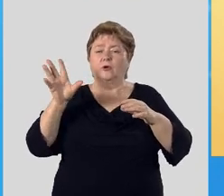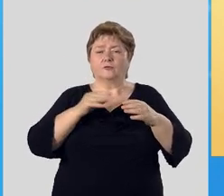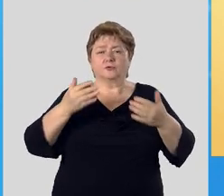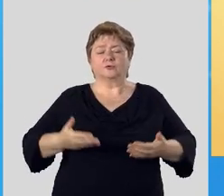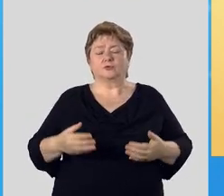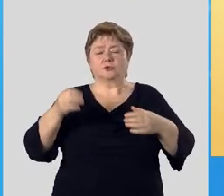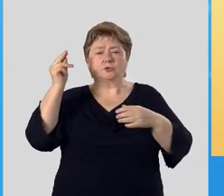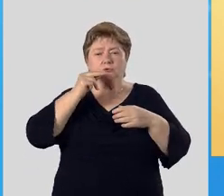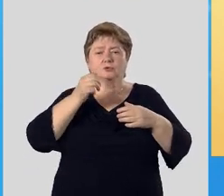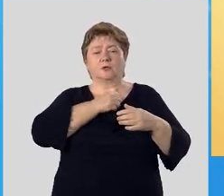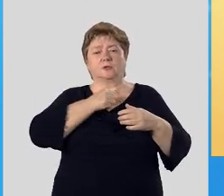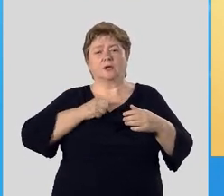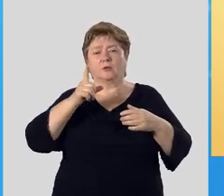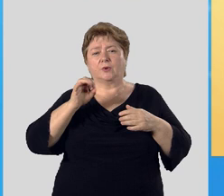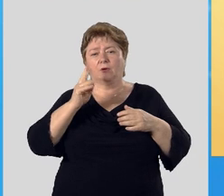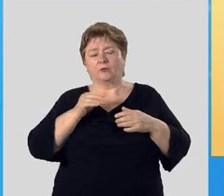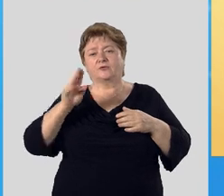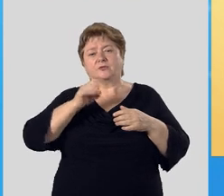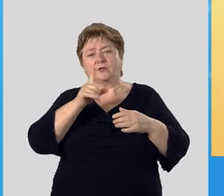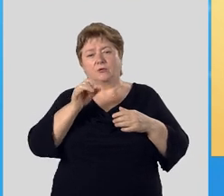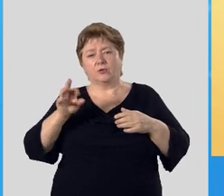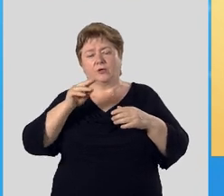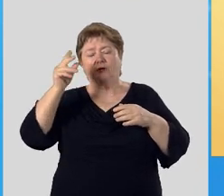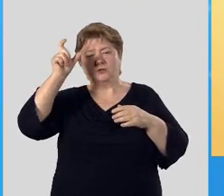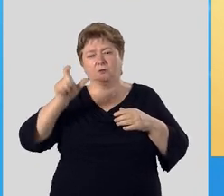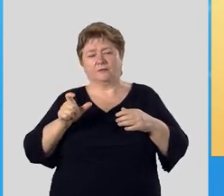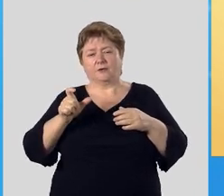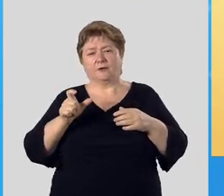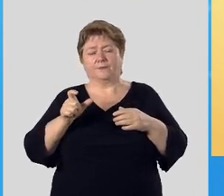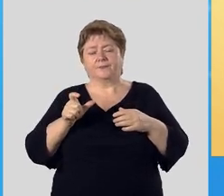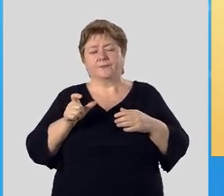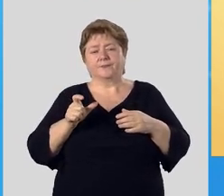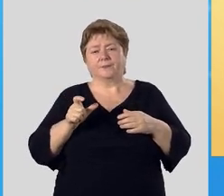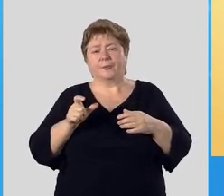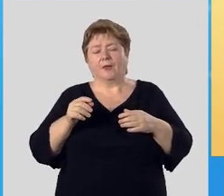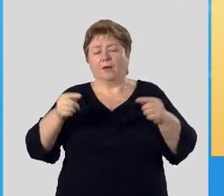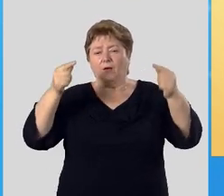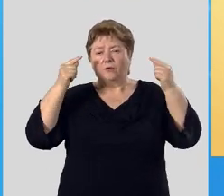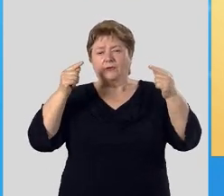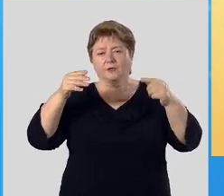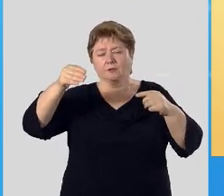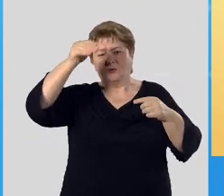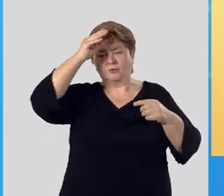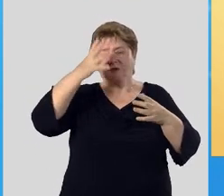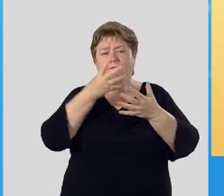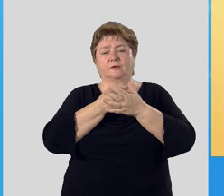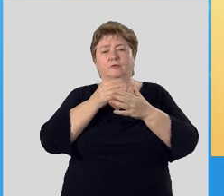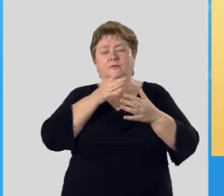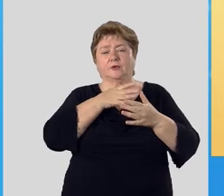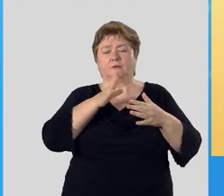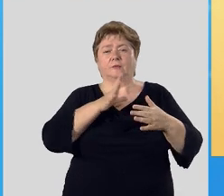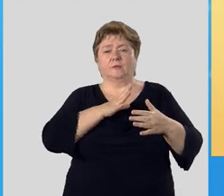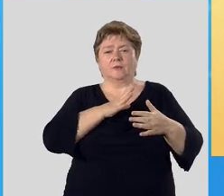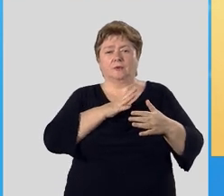анатомии эмбриологии и физиологии человека великими учеными своего времени